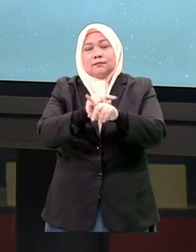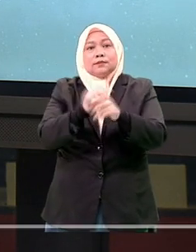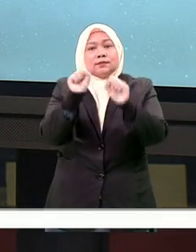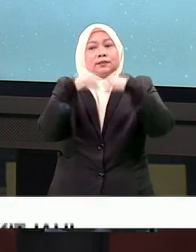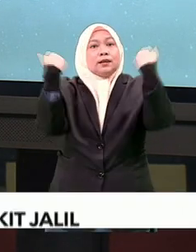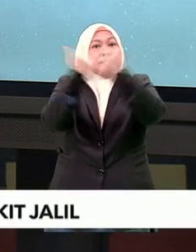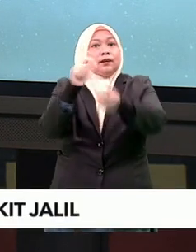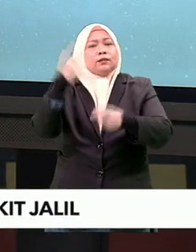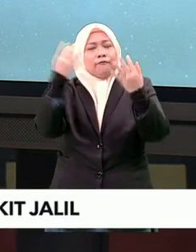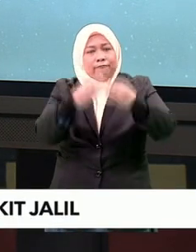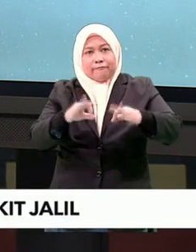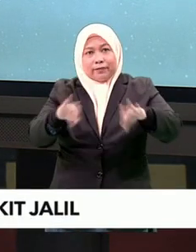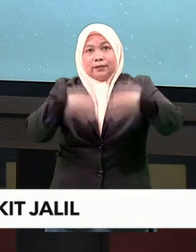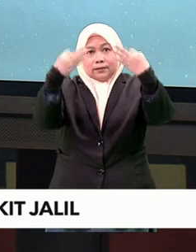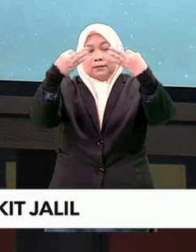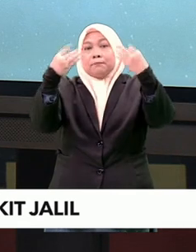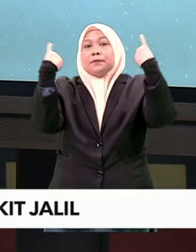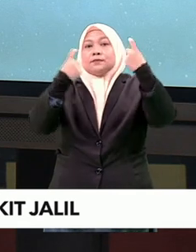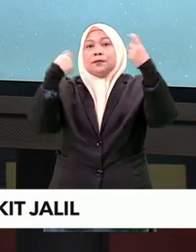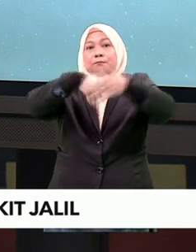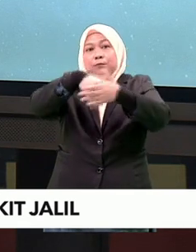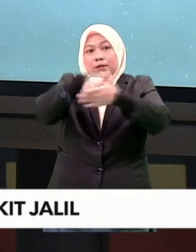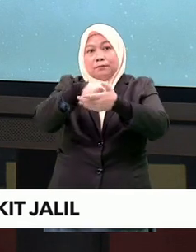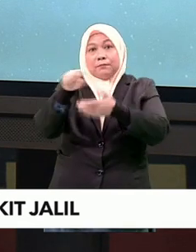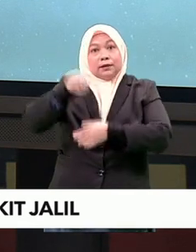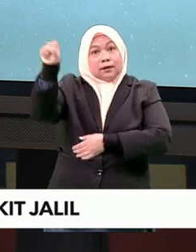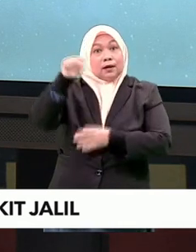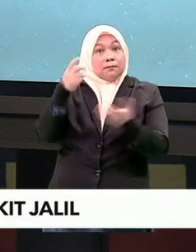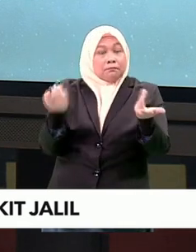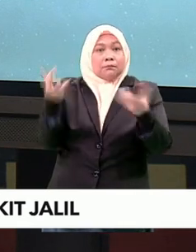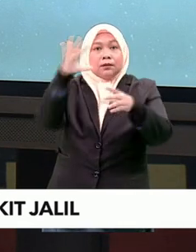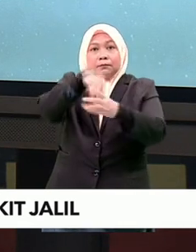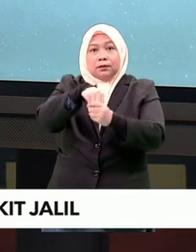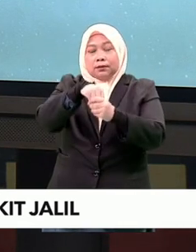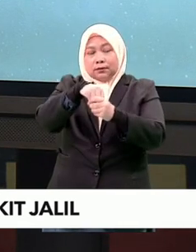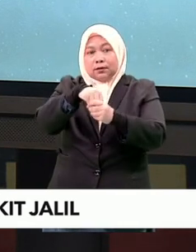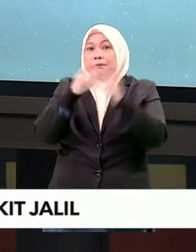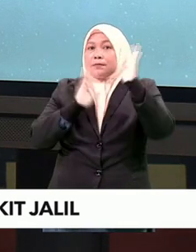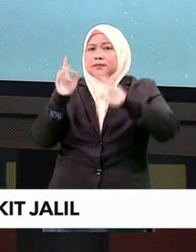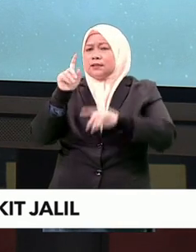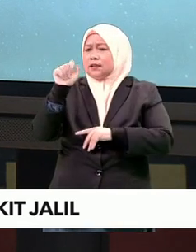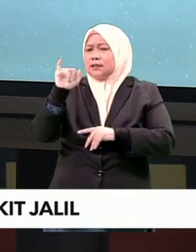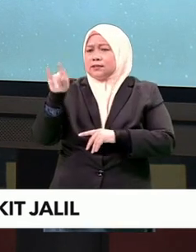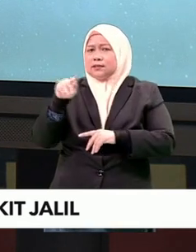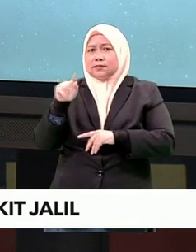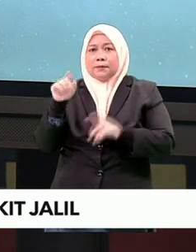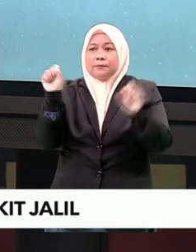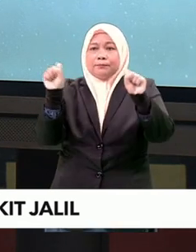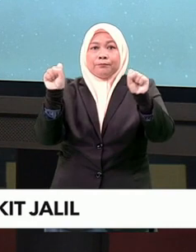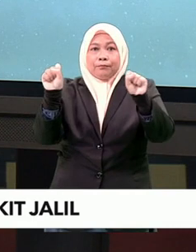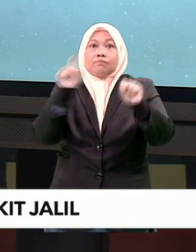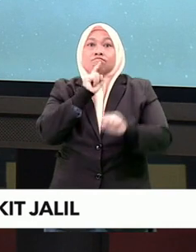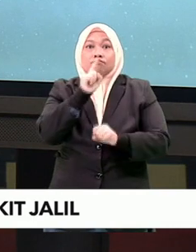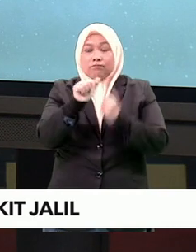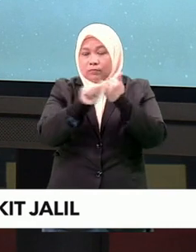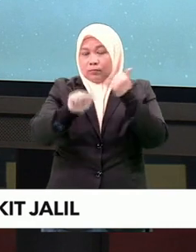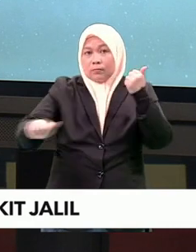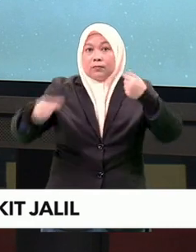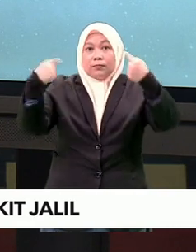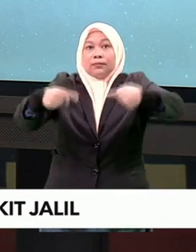untuk aksi final pesta bola Merdeka yang membabitkan Malaysia dan Tajikistan pada Selasa akan datang pengerusi jawatankuasa